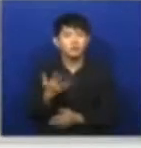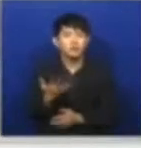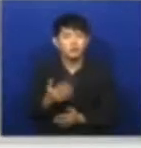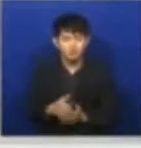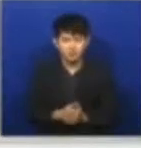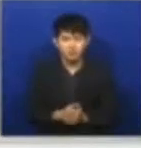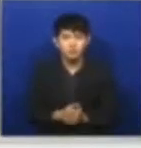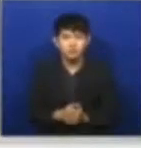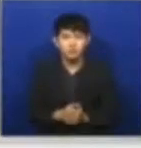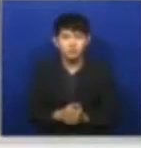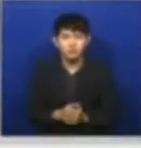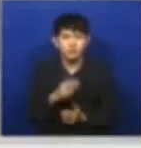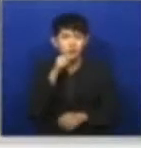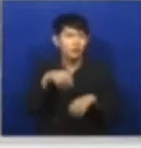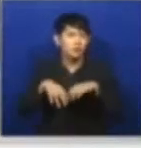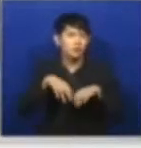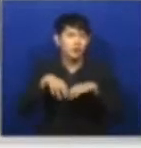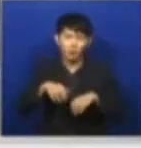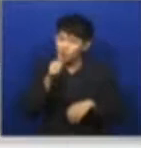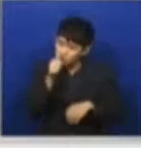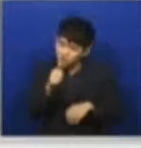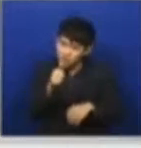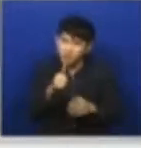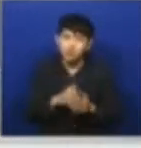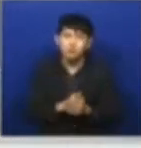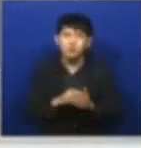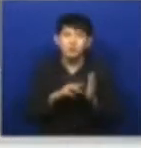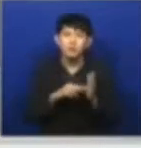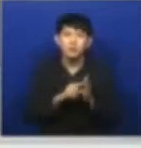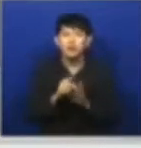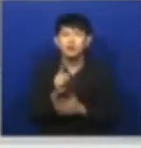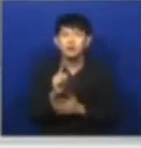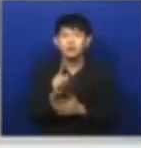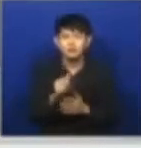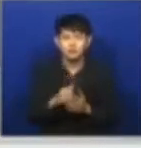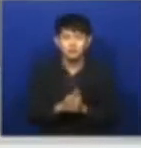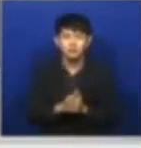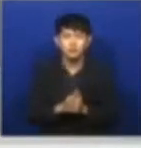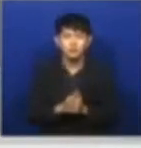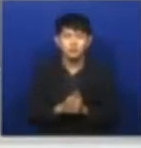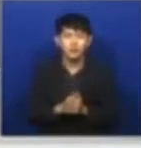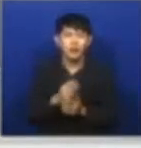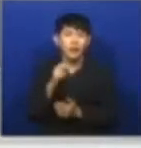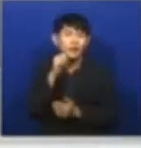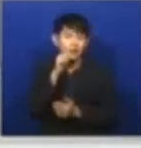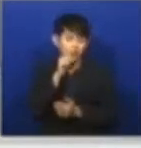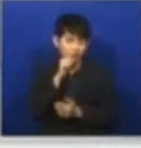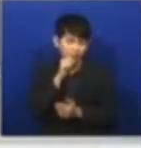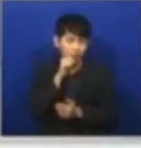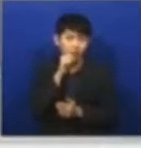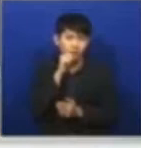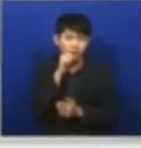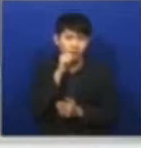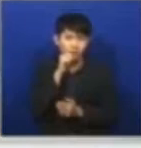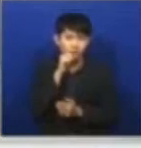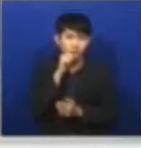บริหารจัดการน้ำที่มีประสิทธิภาพในความหมายของผมก็คือว่าน้ำทุกหยดที่ตกลงมาจ